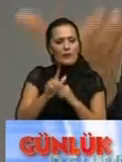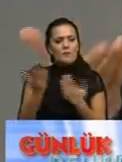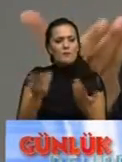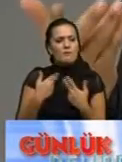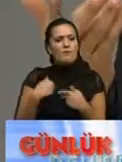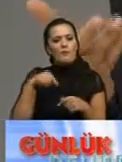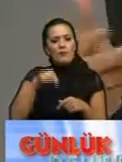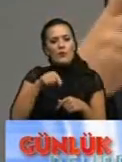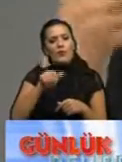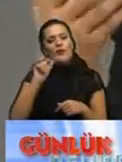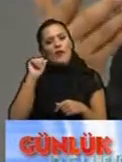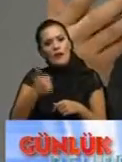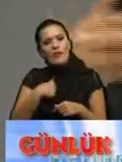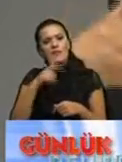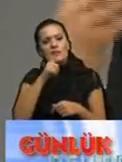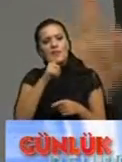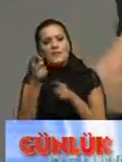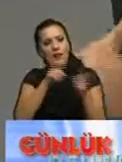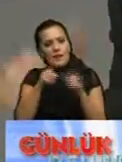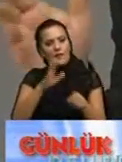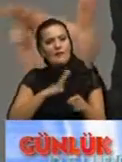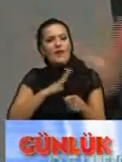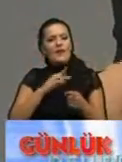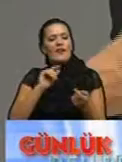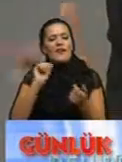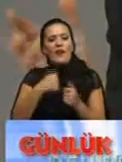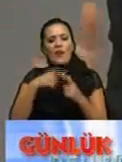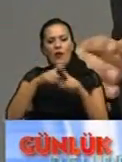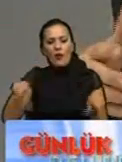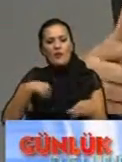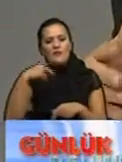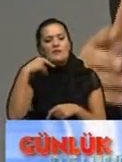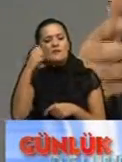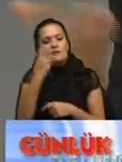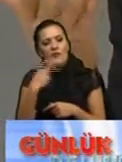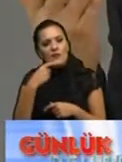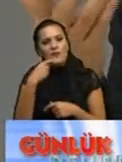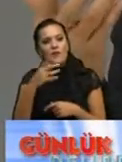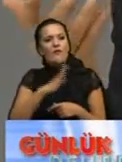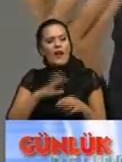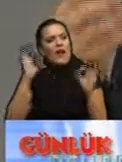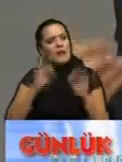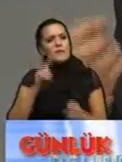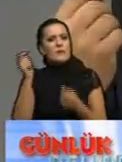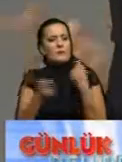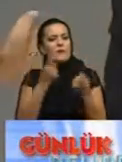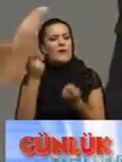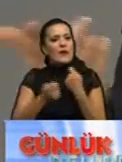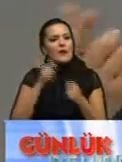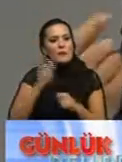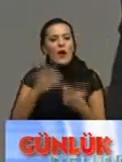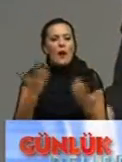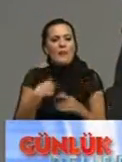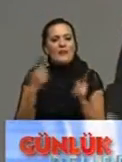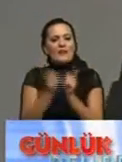Acizane bunu da işte gerek ses tekniğime, gerek çalıma, gerek orkestra performansımıza yansıtmaya her zaman gayret ediyoruz.